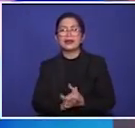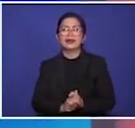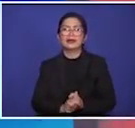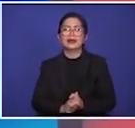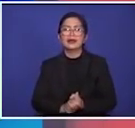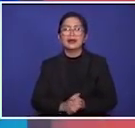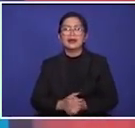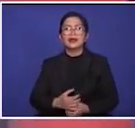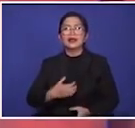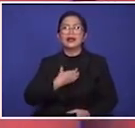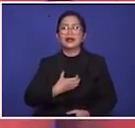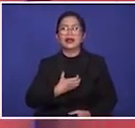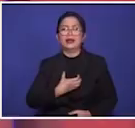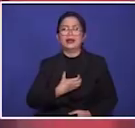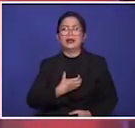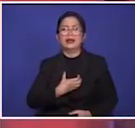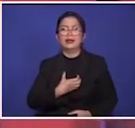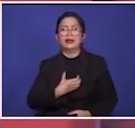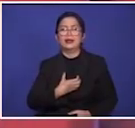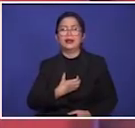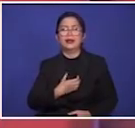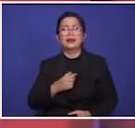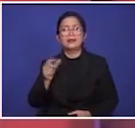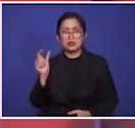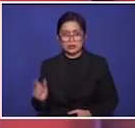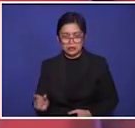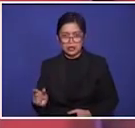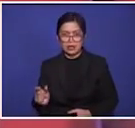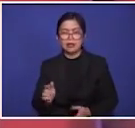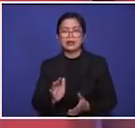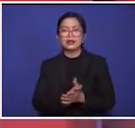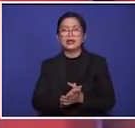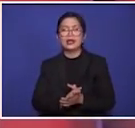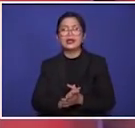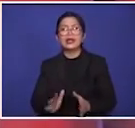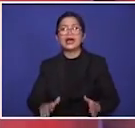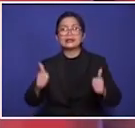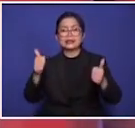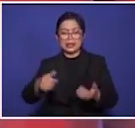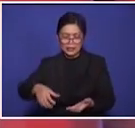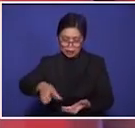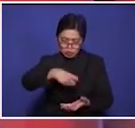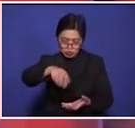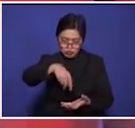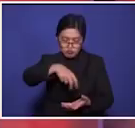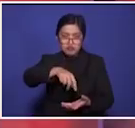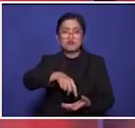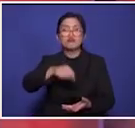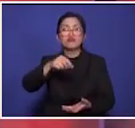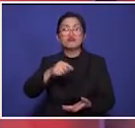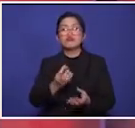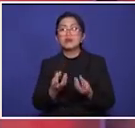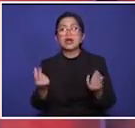azasi manusia dan sesuai dengan hasil pengundian yang telah dilakukan beberapa waktu yang